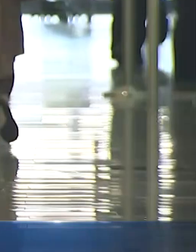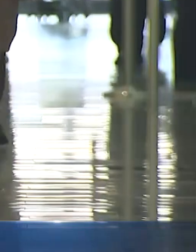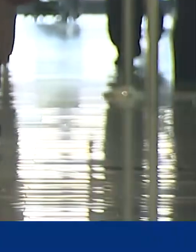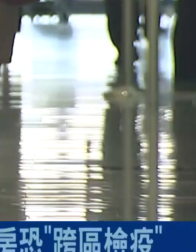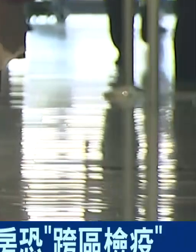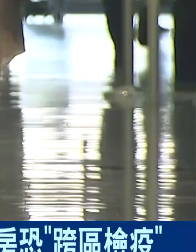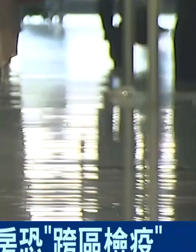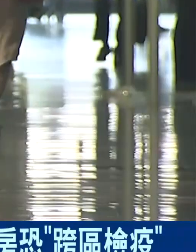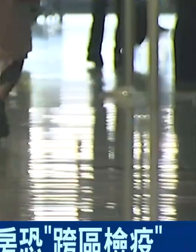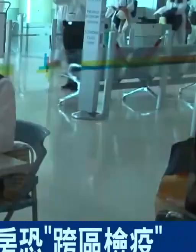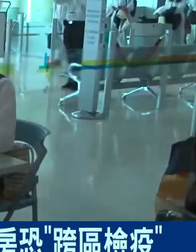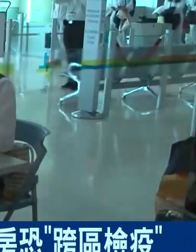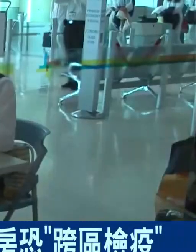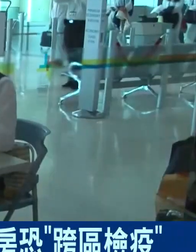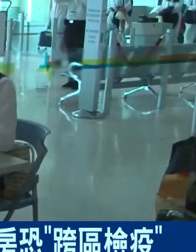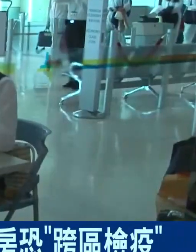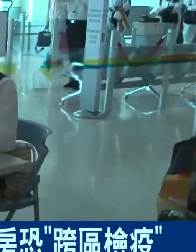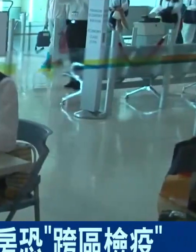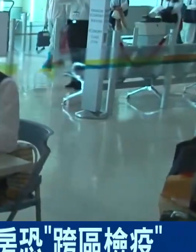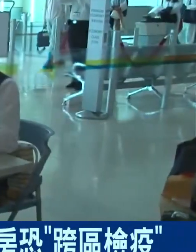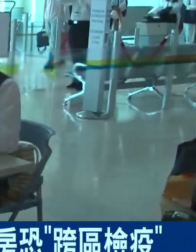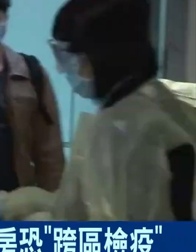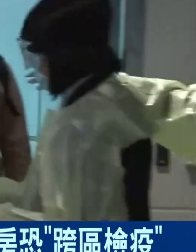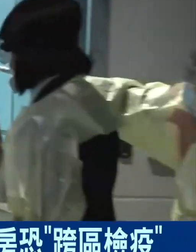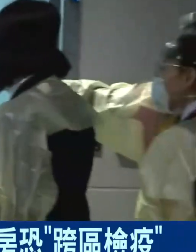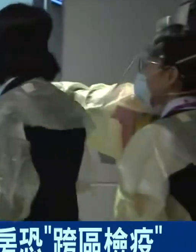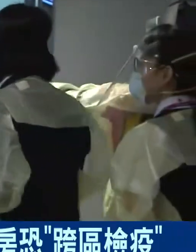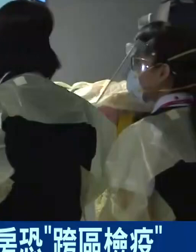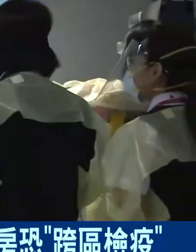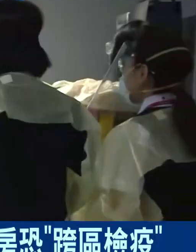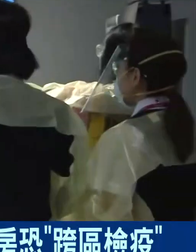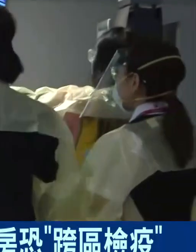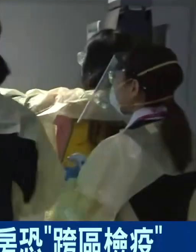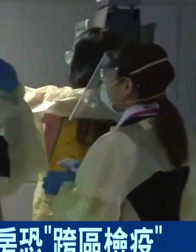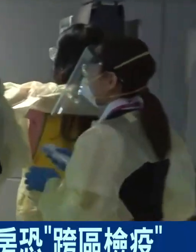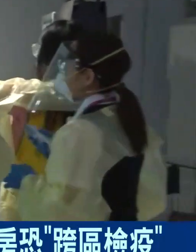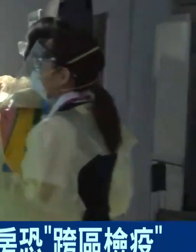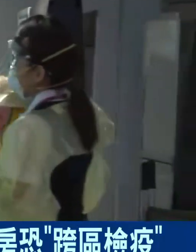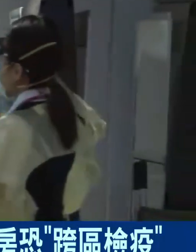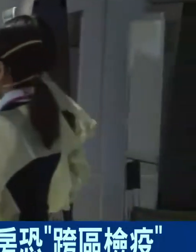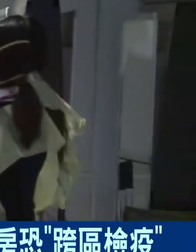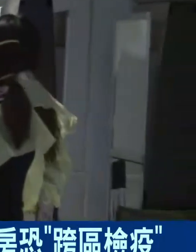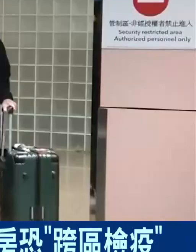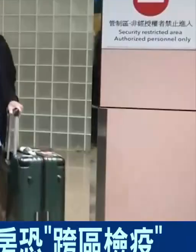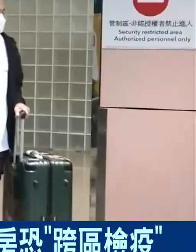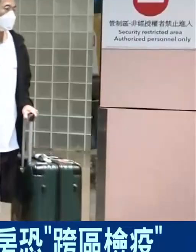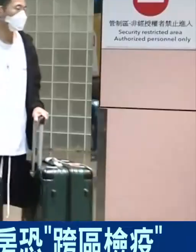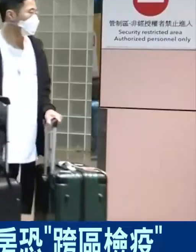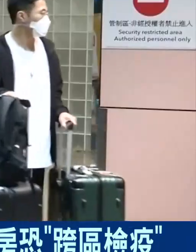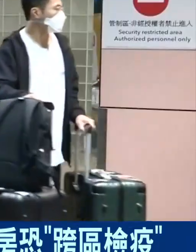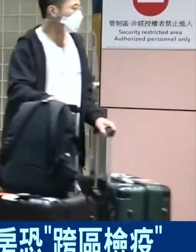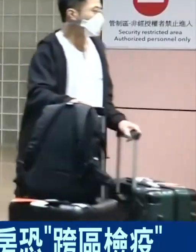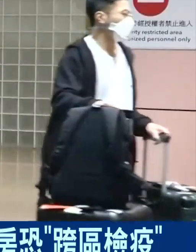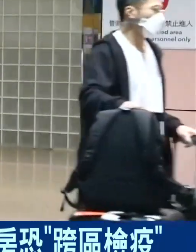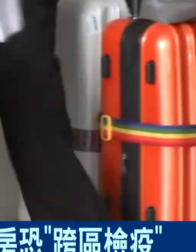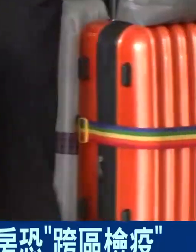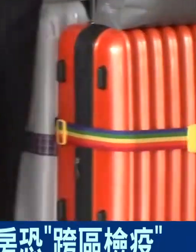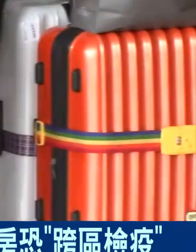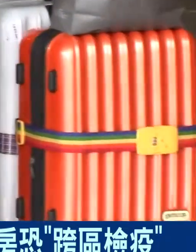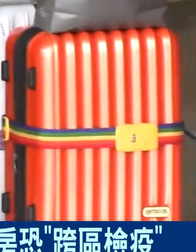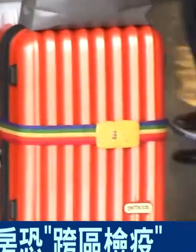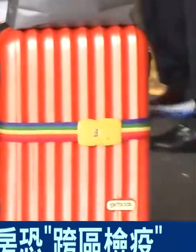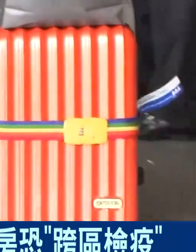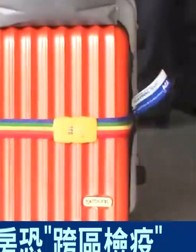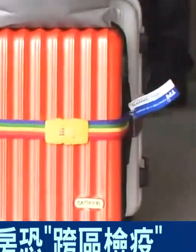3600间房。 预定集中检疫所分6梯次，每梯次3600间房，必须一人一室，每人每天收费1500元，专